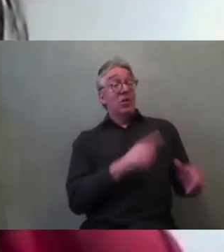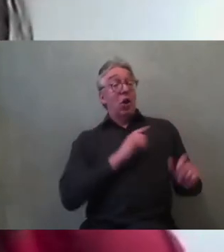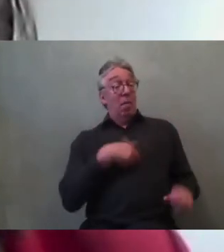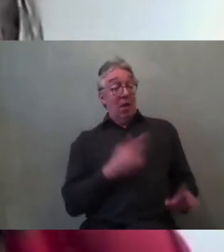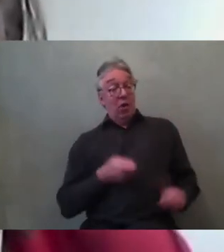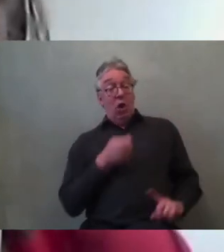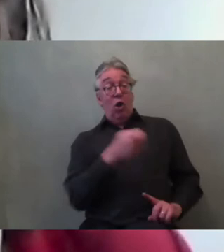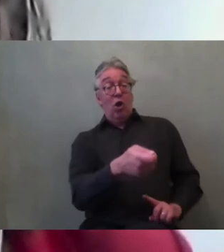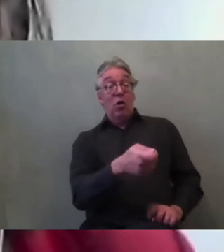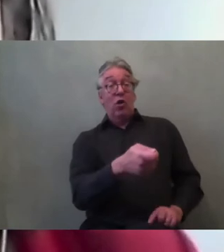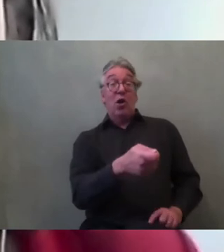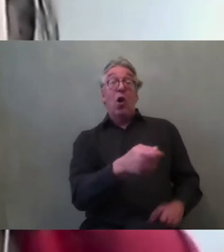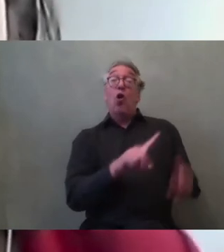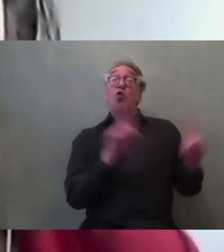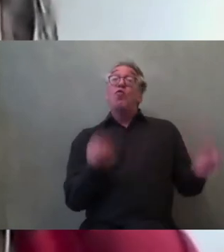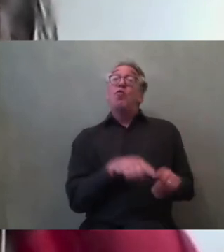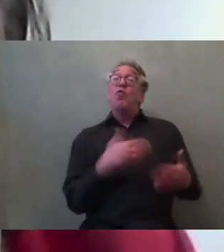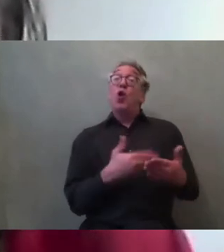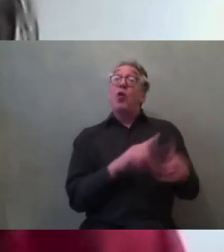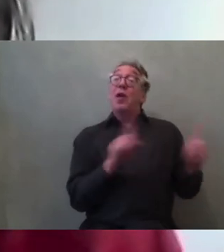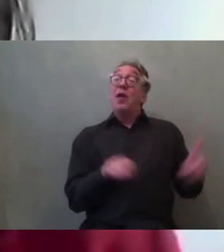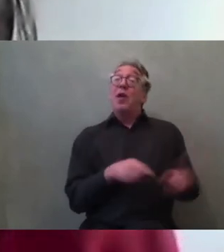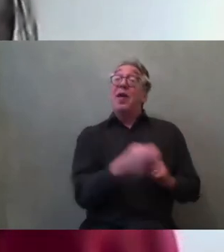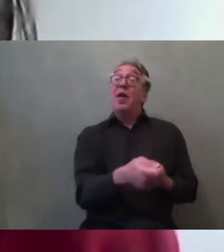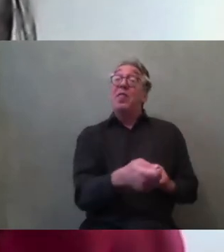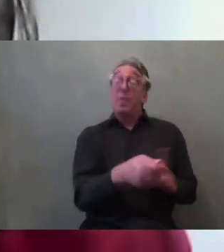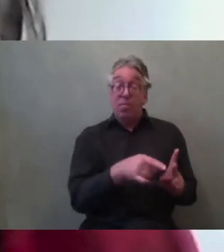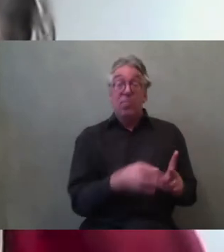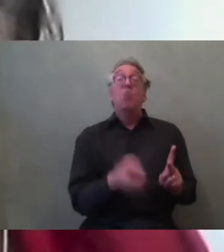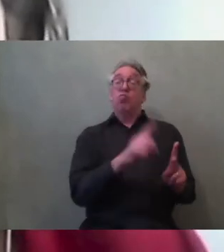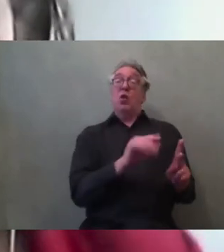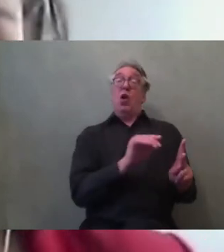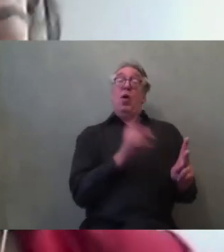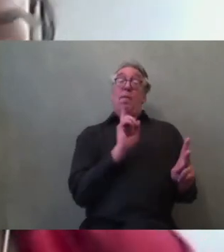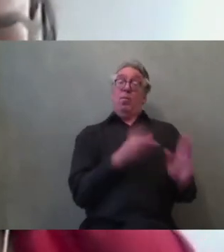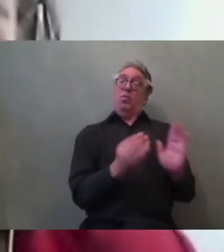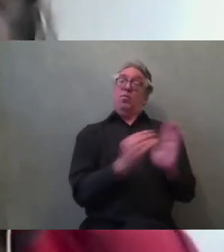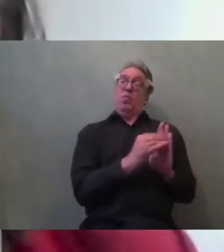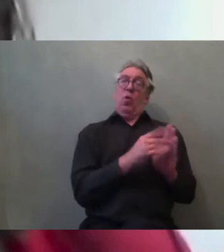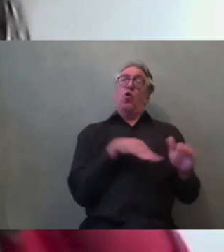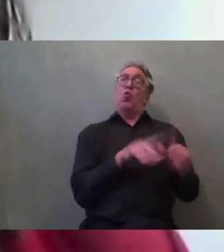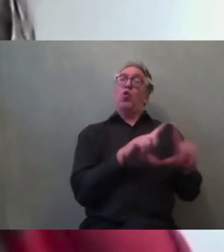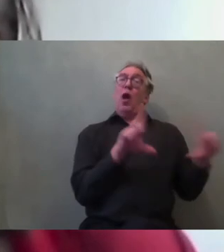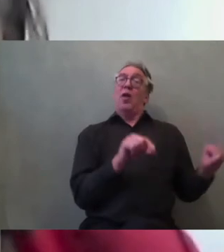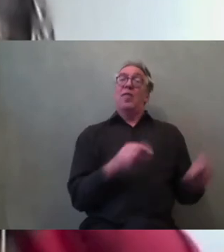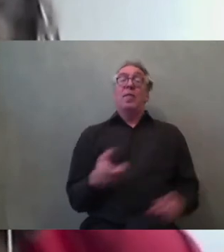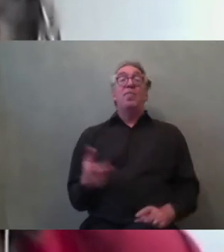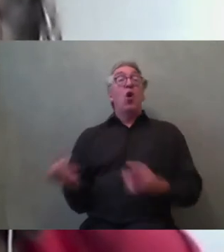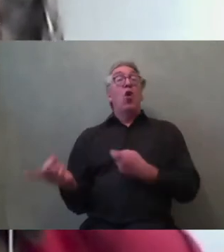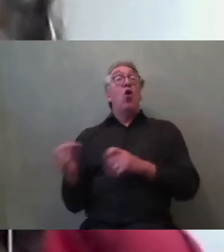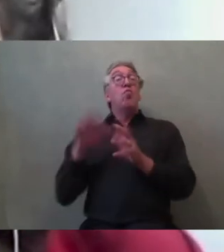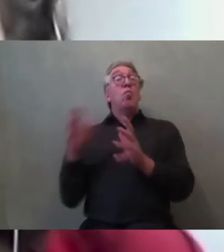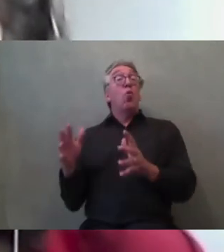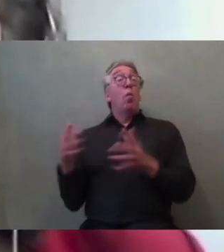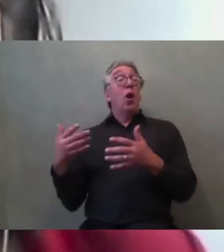aanvragen. Brancheverenigingen gaan hun leden op een eigen manier attenderen op de routekaart. Jullie, mensen met